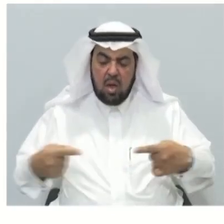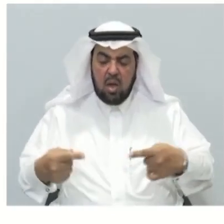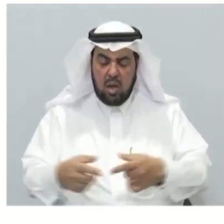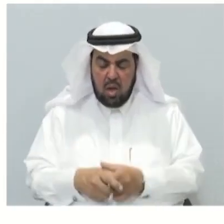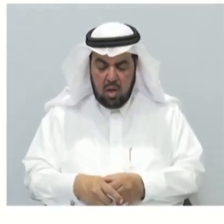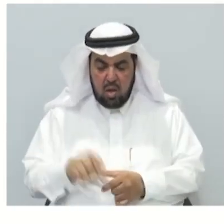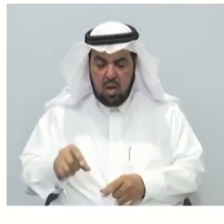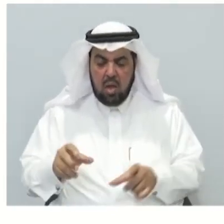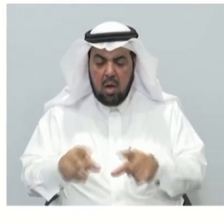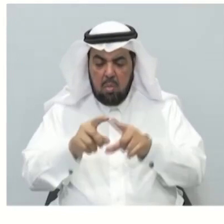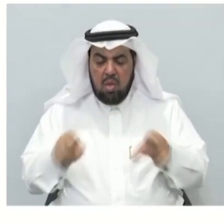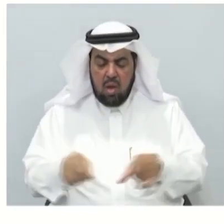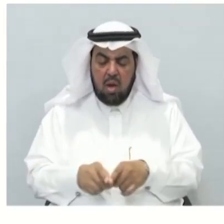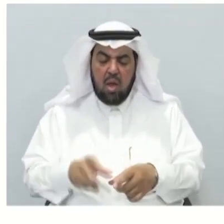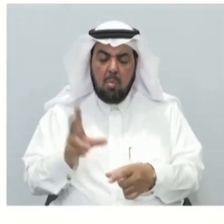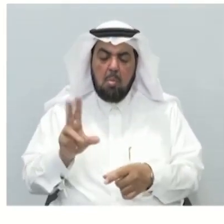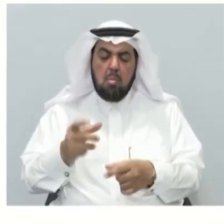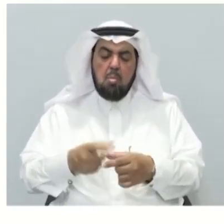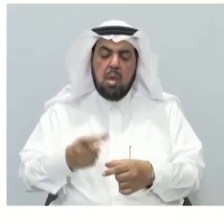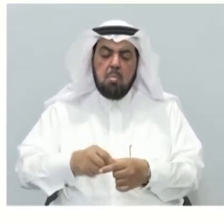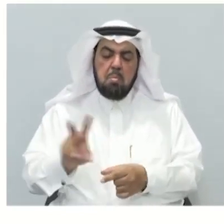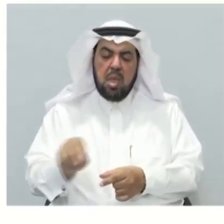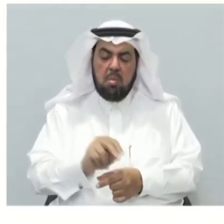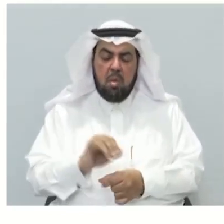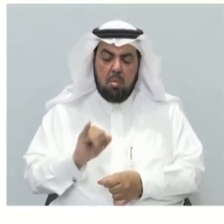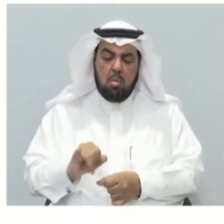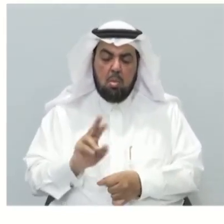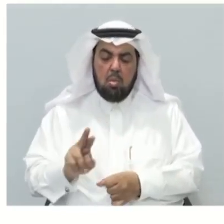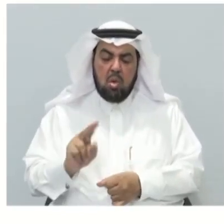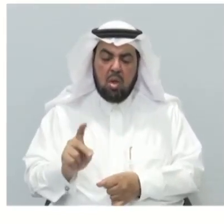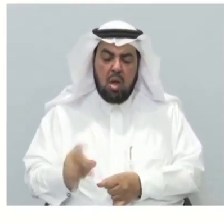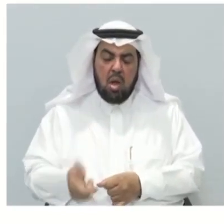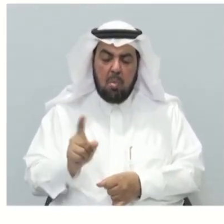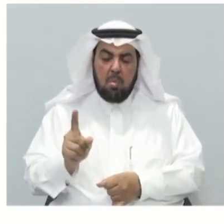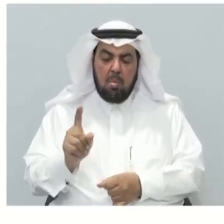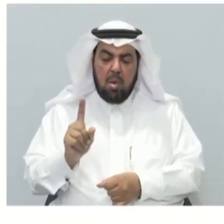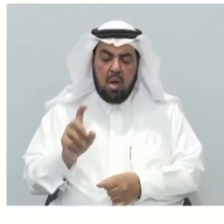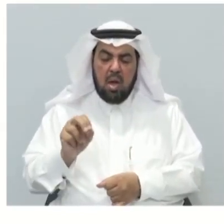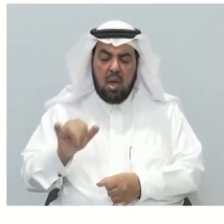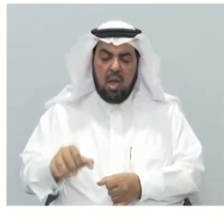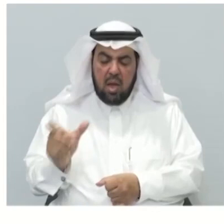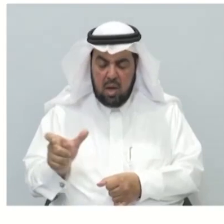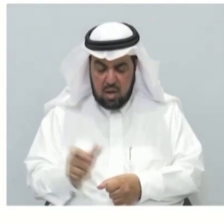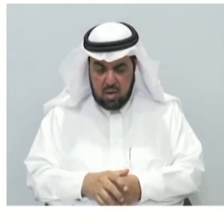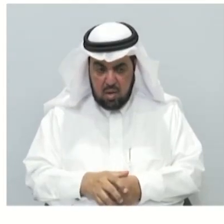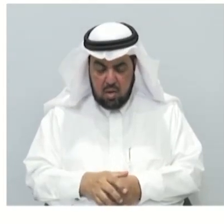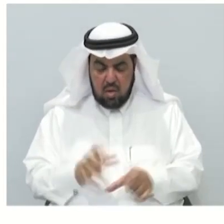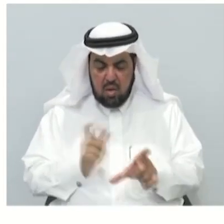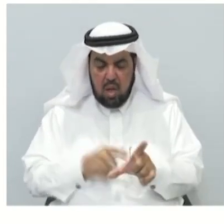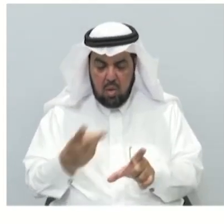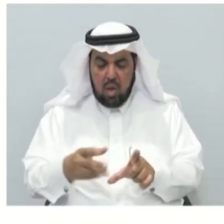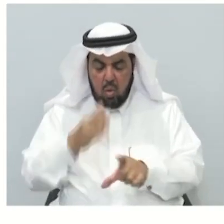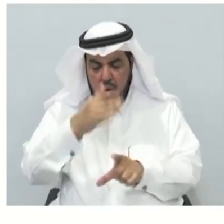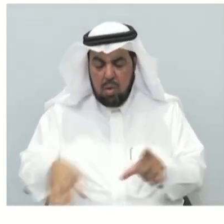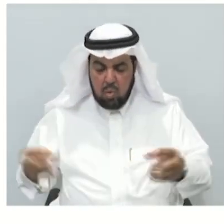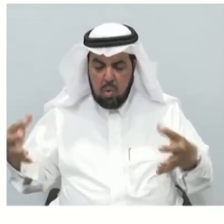نجد ان المثلثين هنا متطابقين بحسب المسلمه انجل سايد انجل او زاويتين وضلع محصور